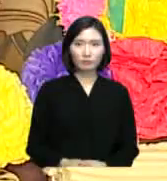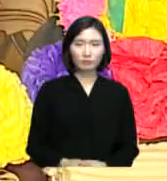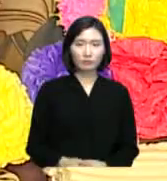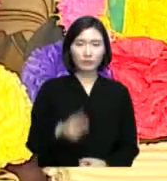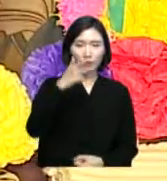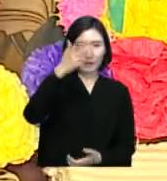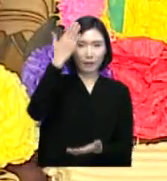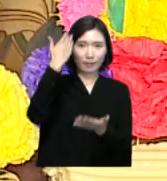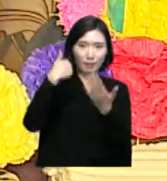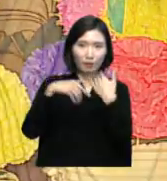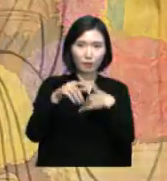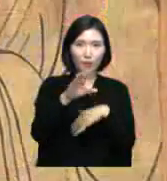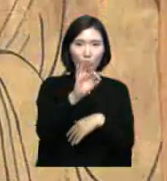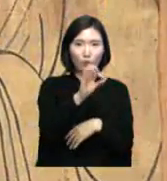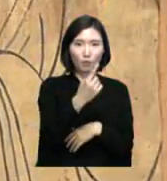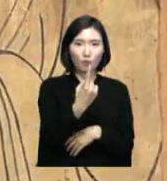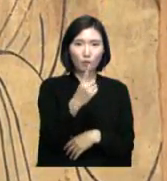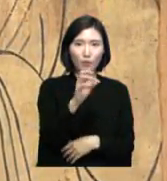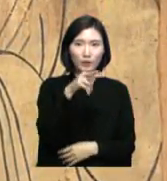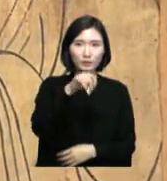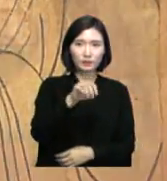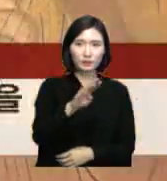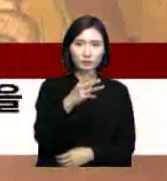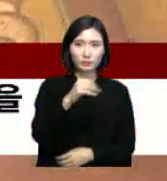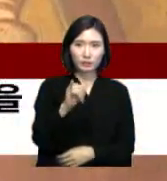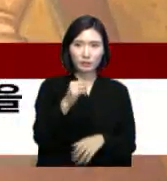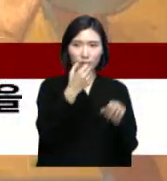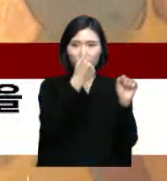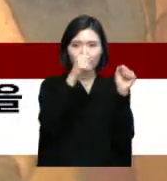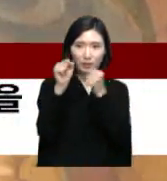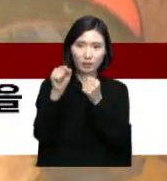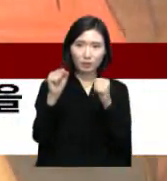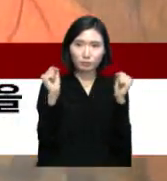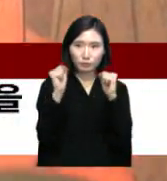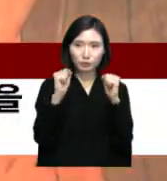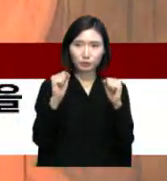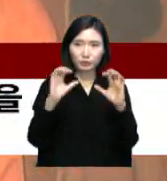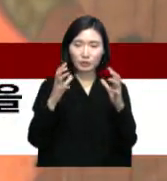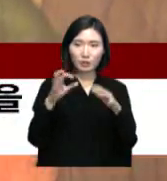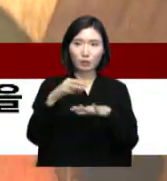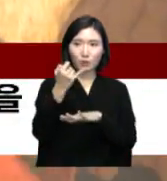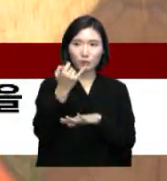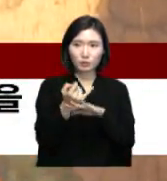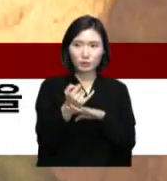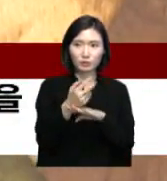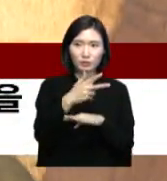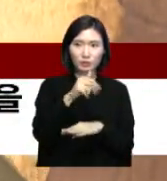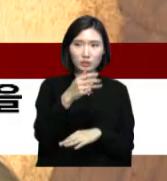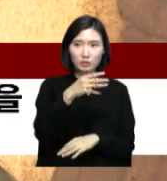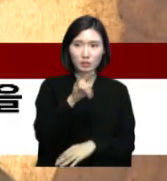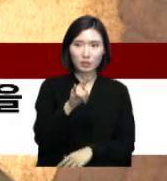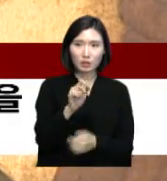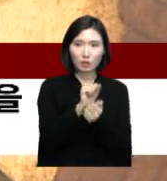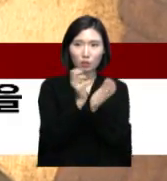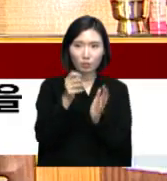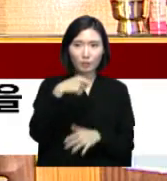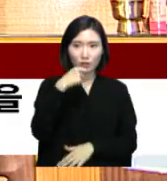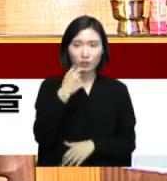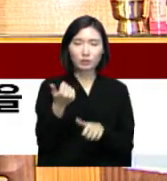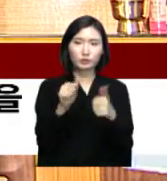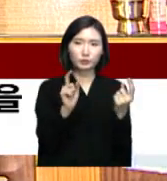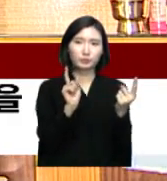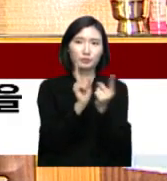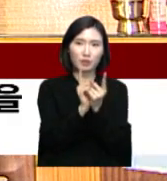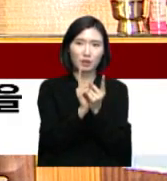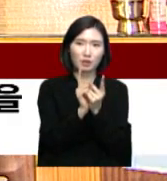먼 옛날 왕십리로 피난 온 북쪽 나라 공주는 배고픔에 지쳐 찔레꽃을 먹다 죽음을 맞이합니다.